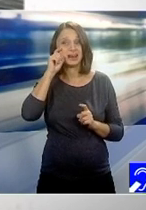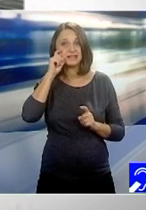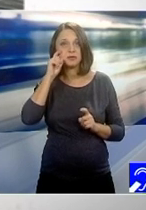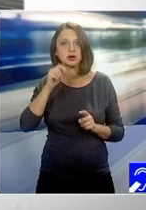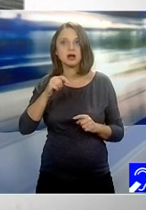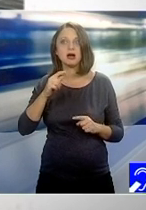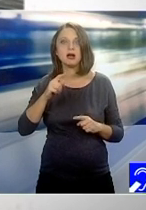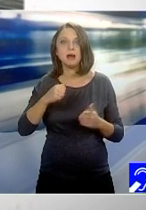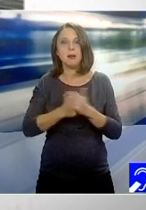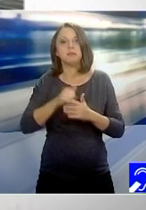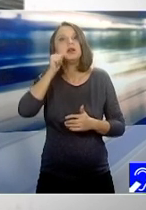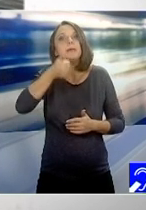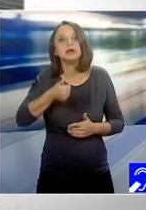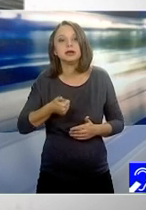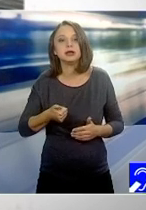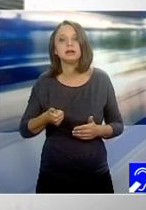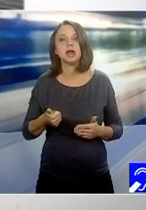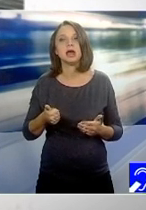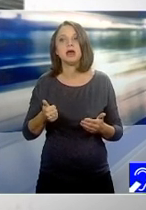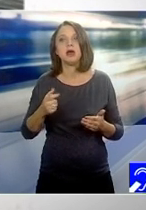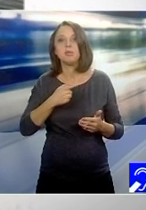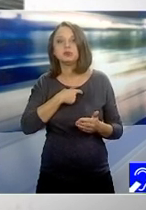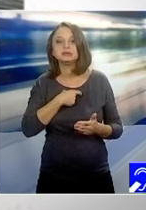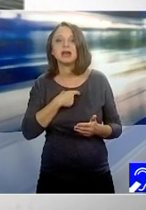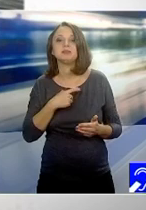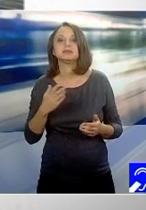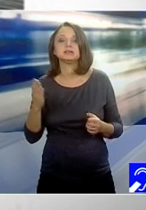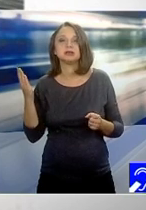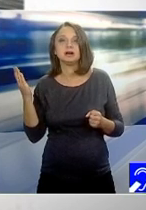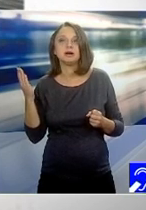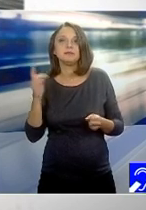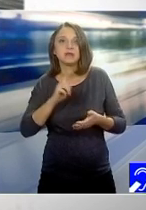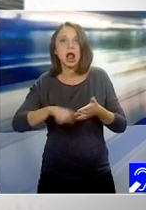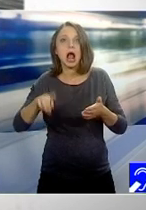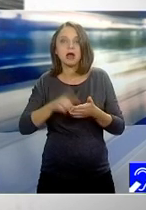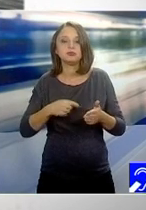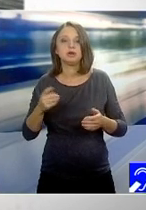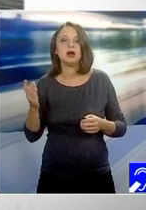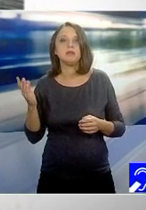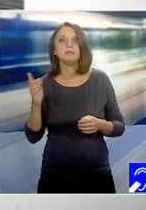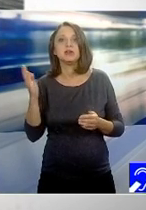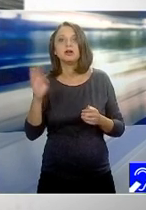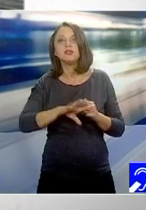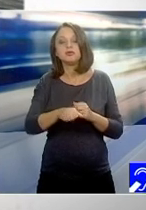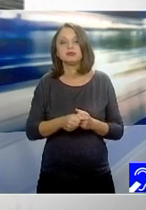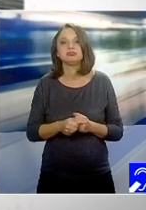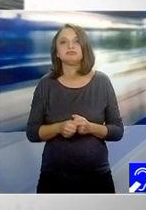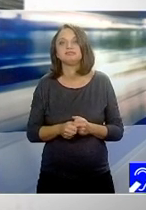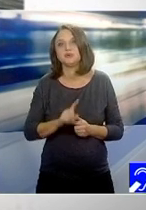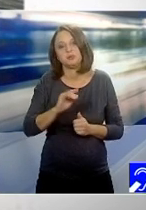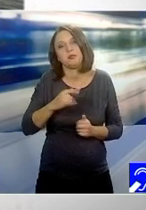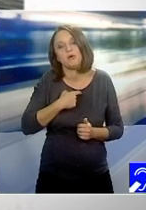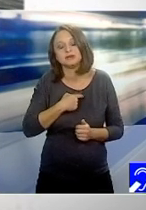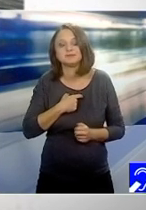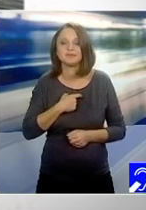vom elimina, vom eradica furturile și ilegale, ne amăgim. Asta ne amăgim pentru că știm cum lucrează Parlamentul.